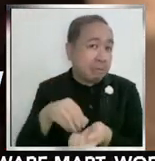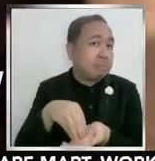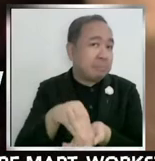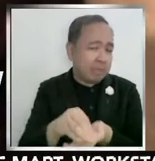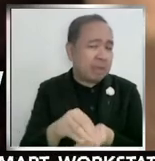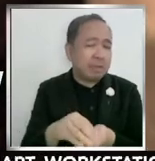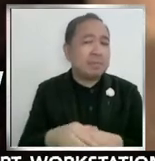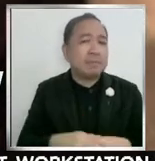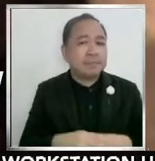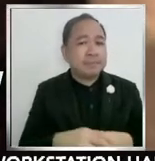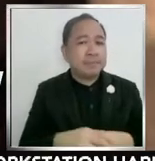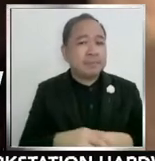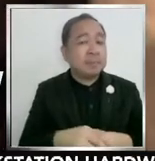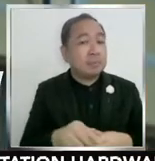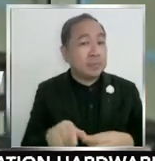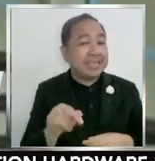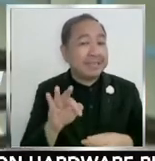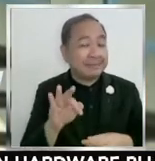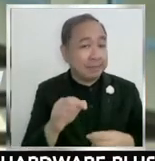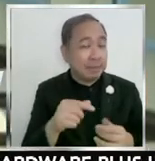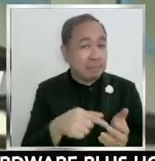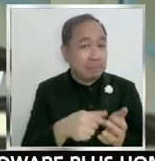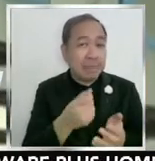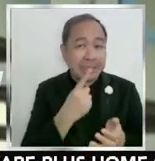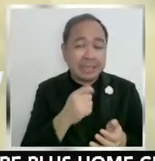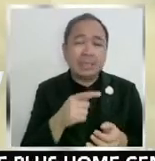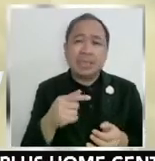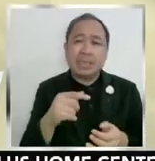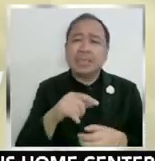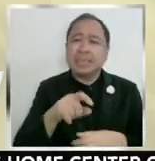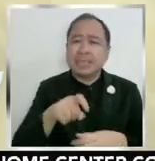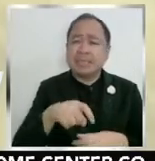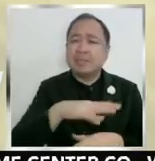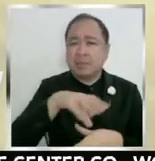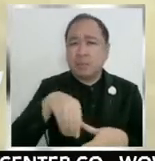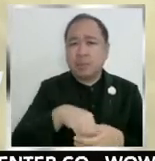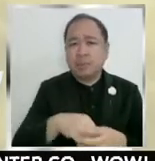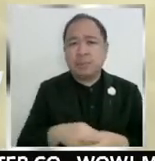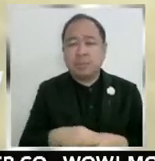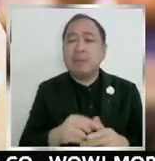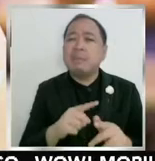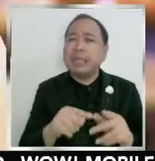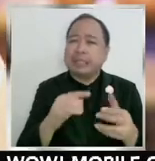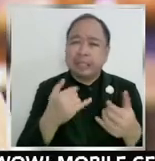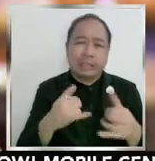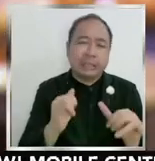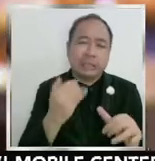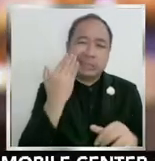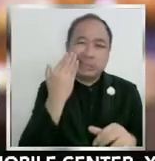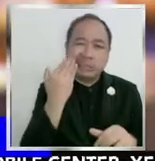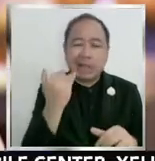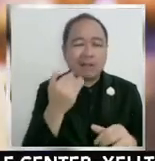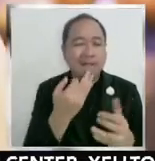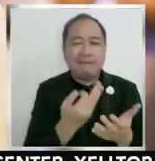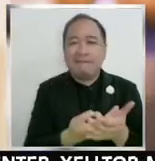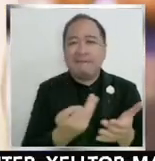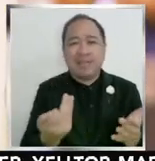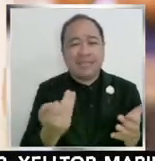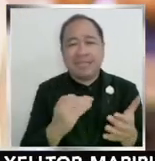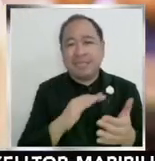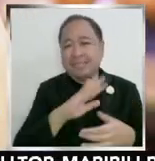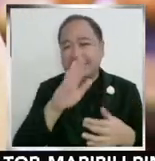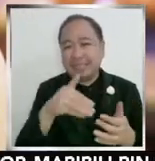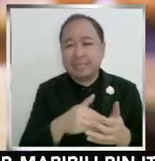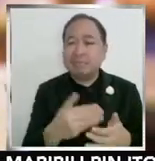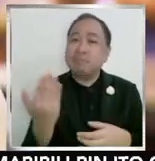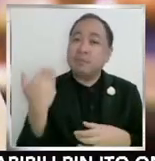medicine also? Pangkailangan. No? Ang problema, kulang pa rin daw ang mga pasilidad. According to the 2019